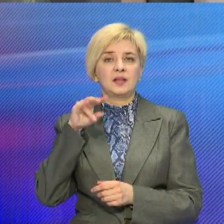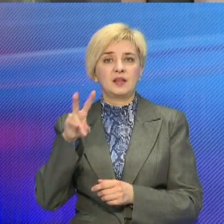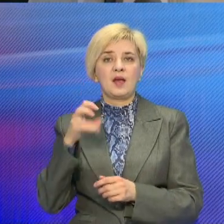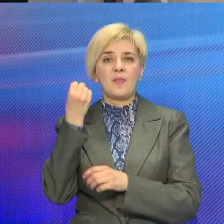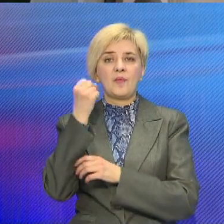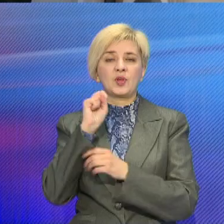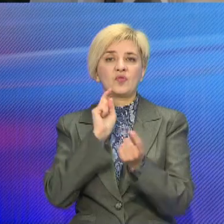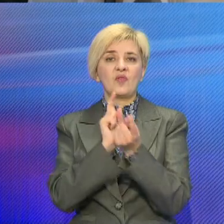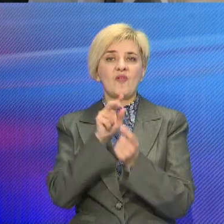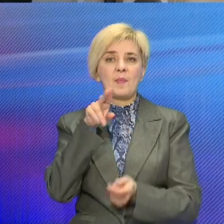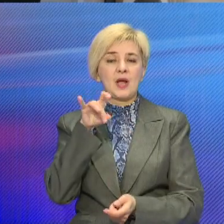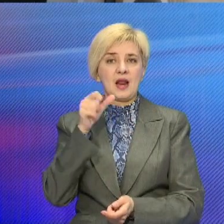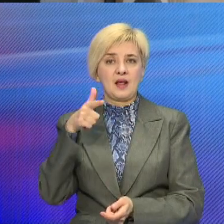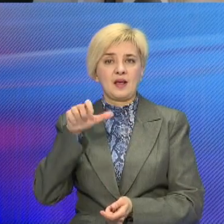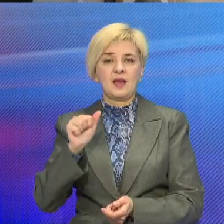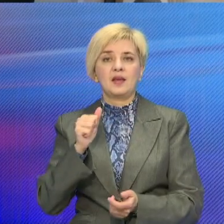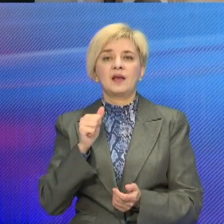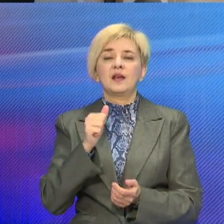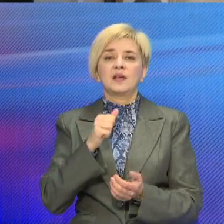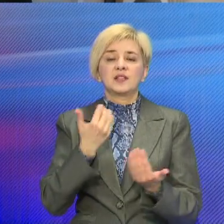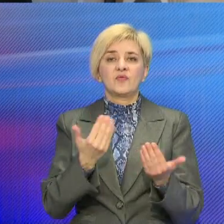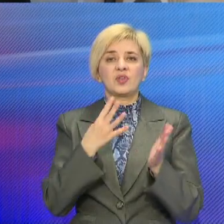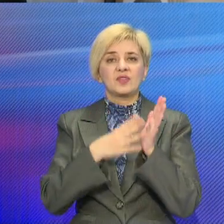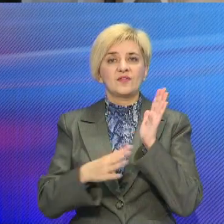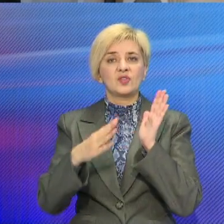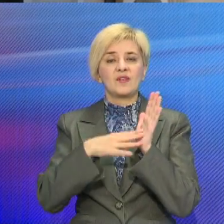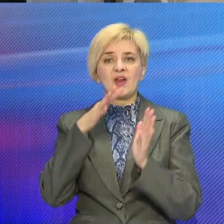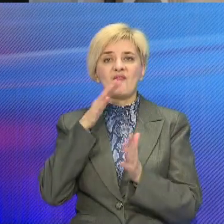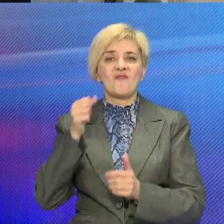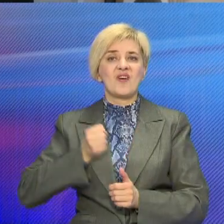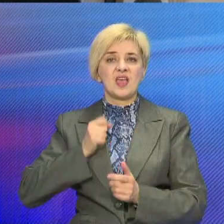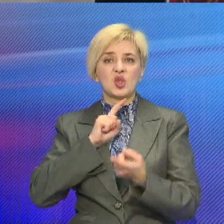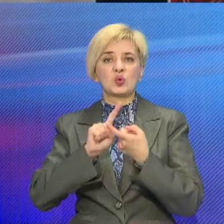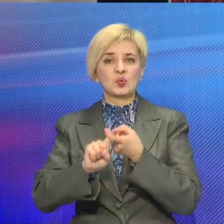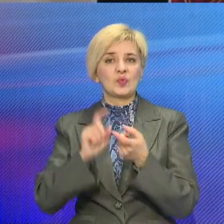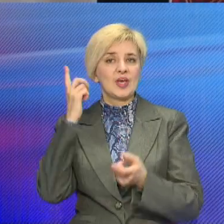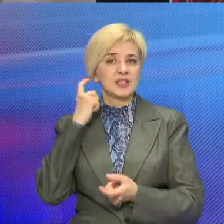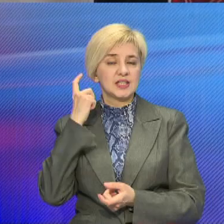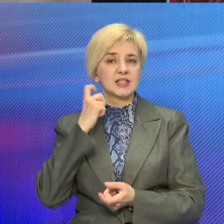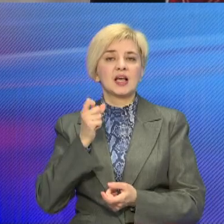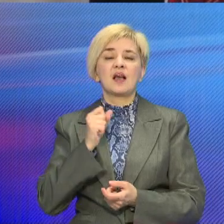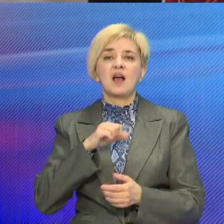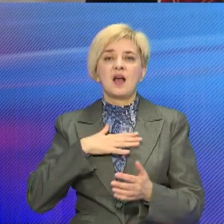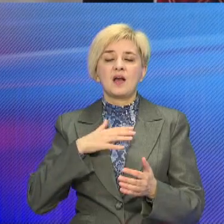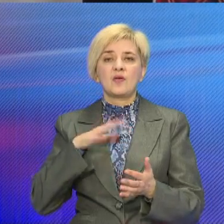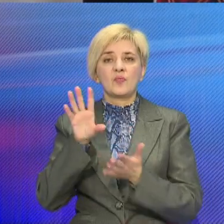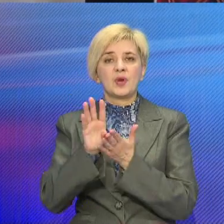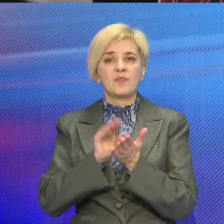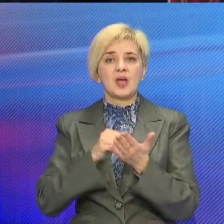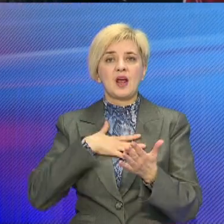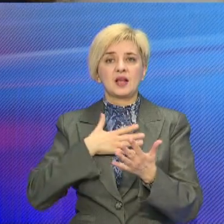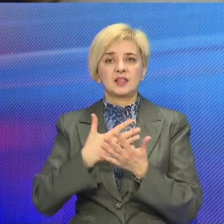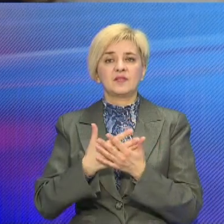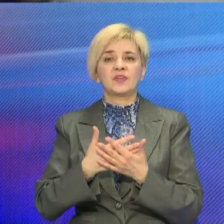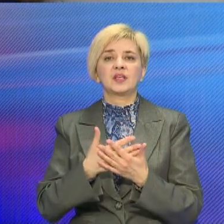Празе. И сегодня у своей 99 годов военная сувязистка – узор молодости, активности и наилепший приклад для переймания для